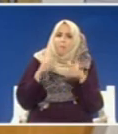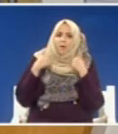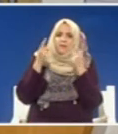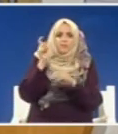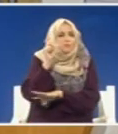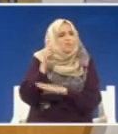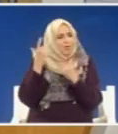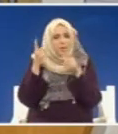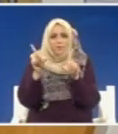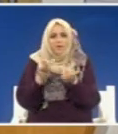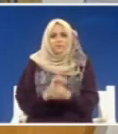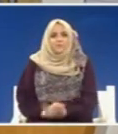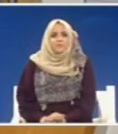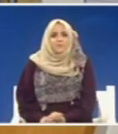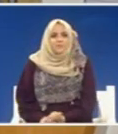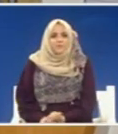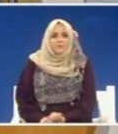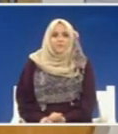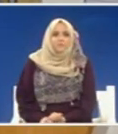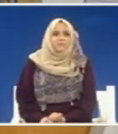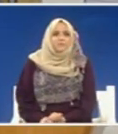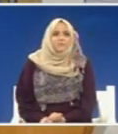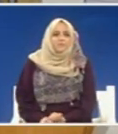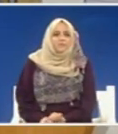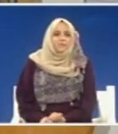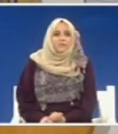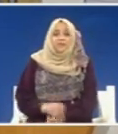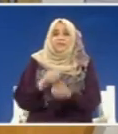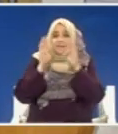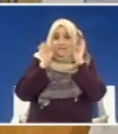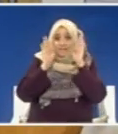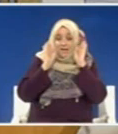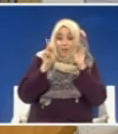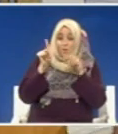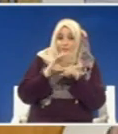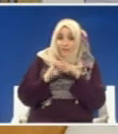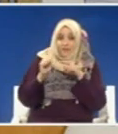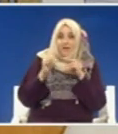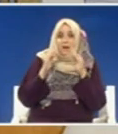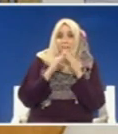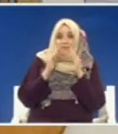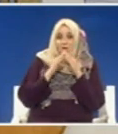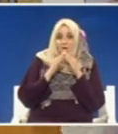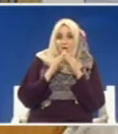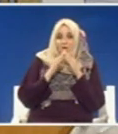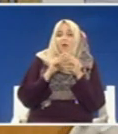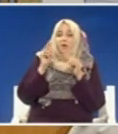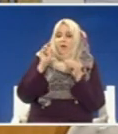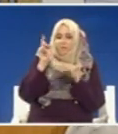المسجد فلها ذلك وصلاتها صحيحة. فإذا الصلوات التي أديتها وأنت في المسجد